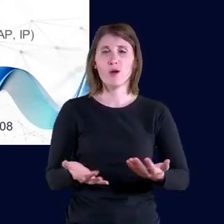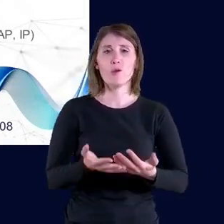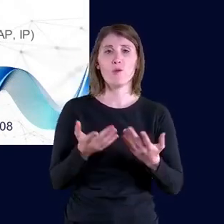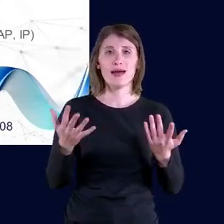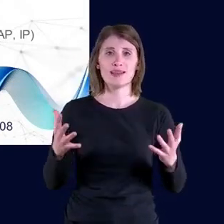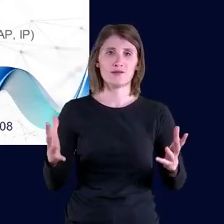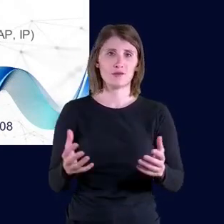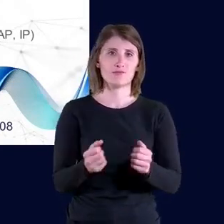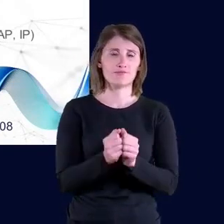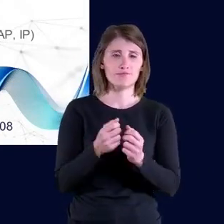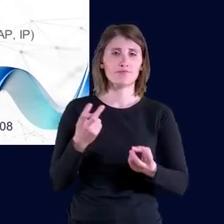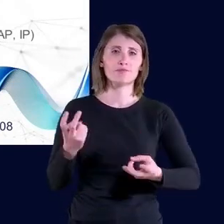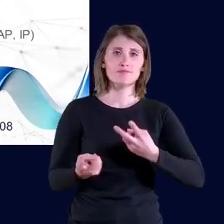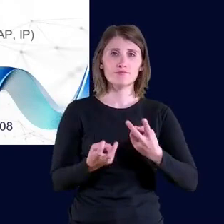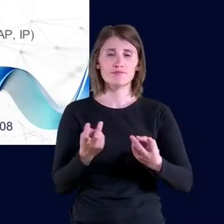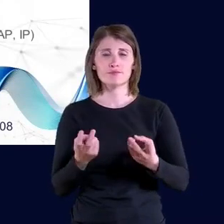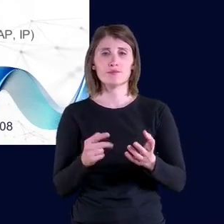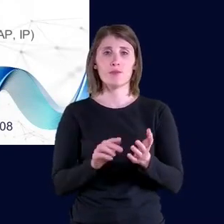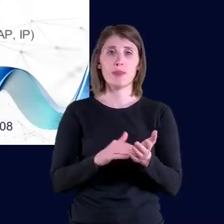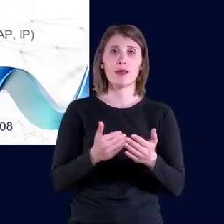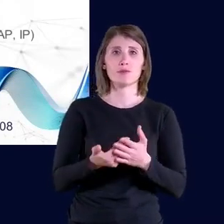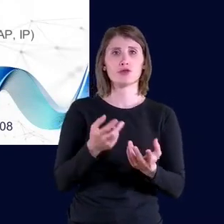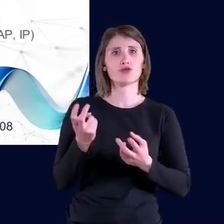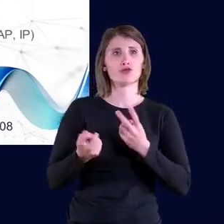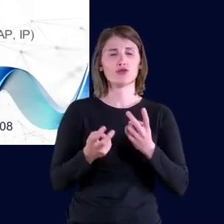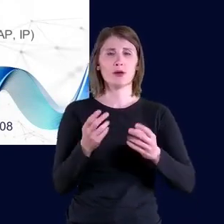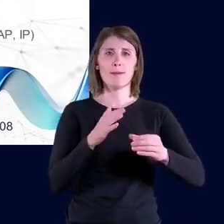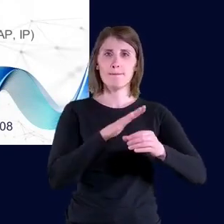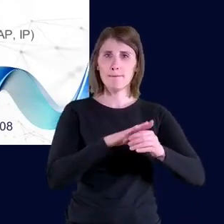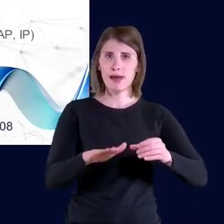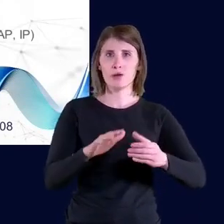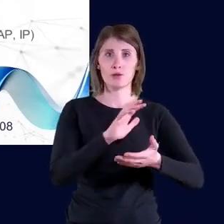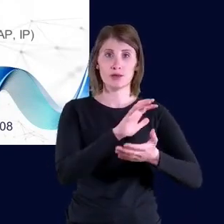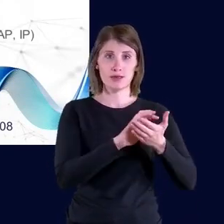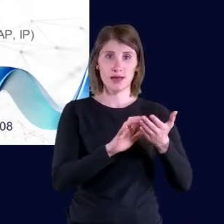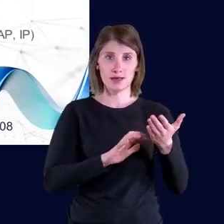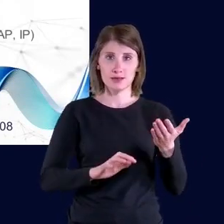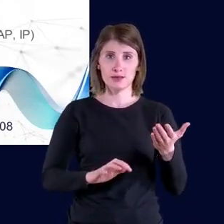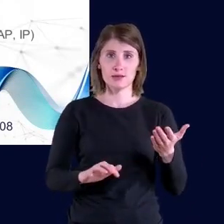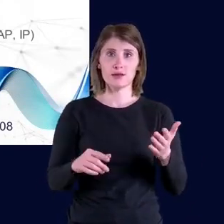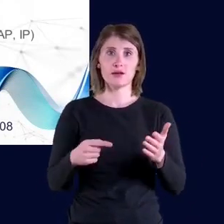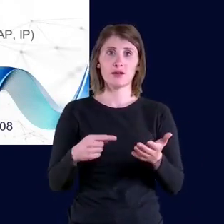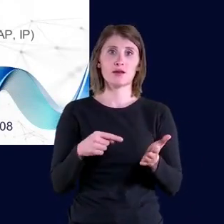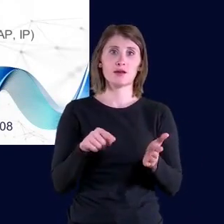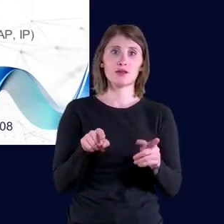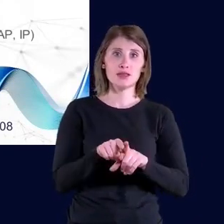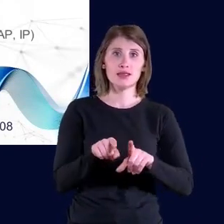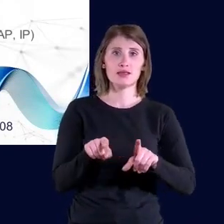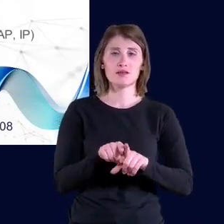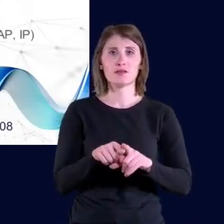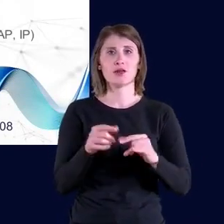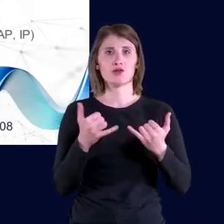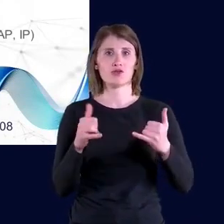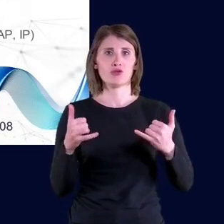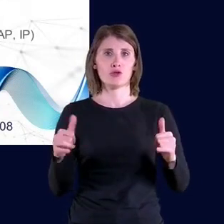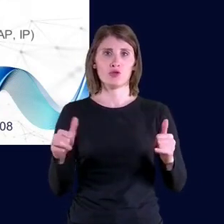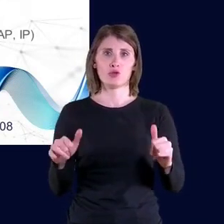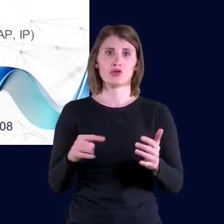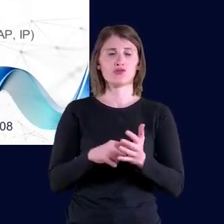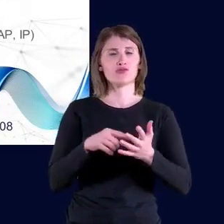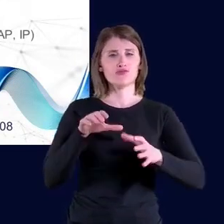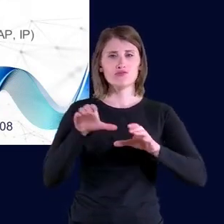na przykład dzięki wyszukiwaniu pełnotekstowe mu jak również poprzez kategoryzację wyników